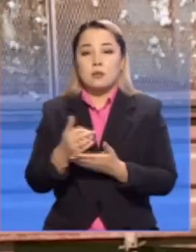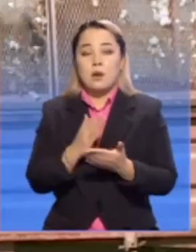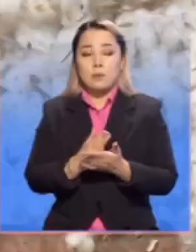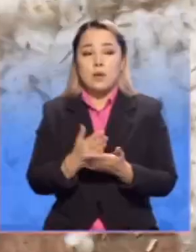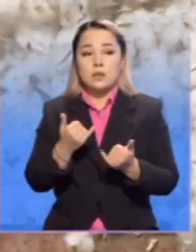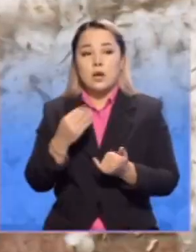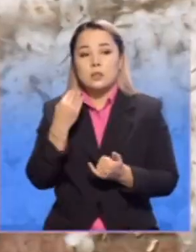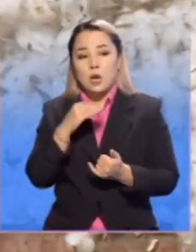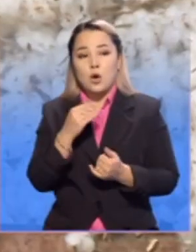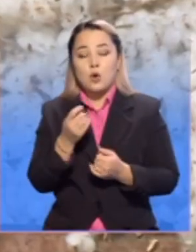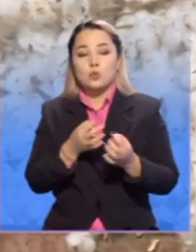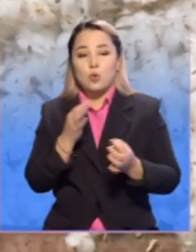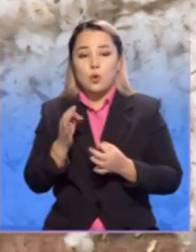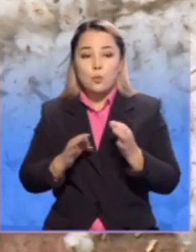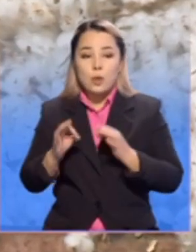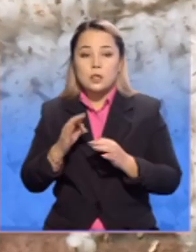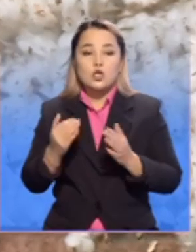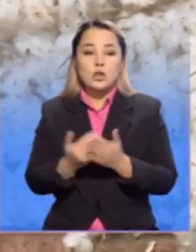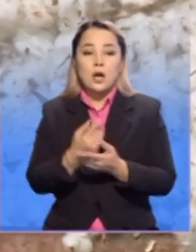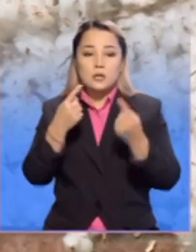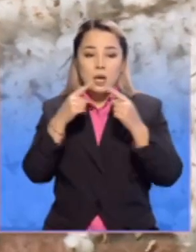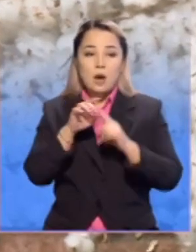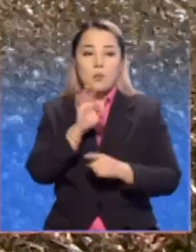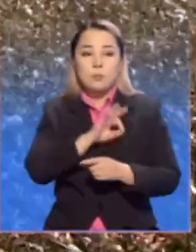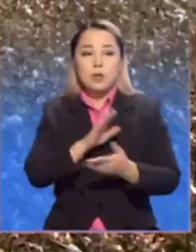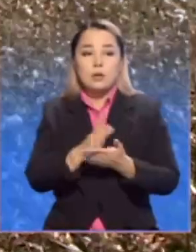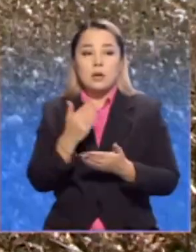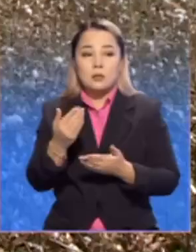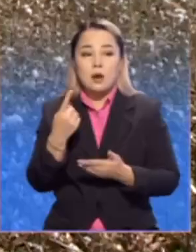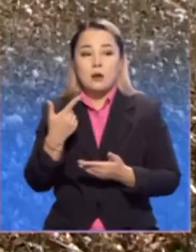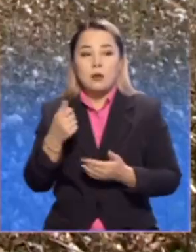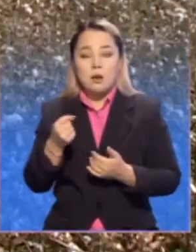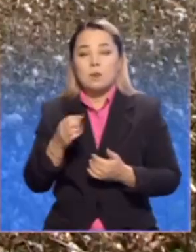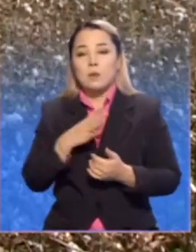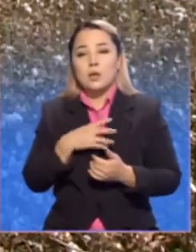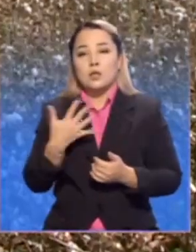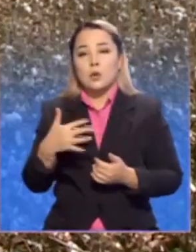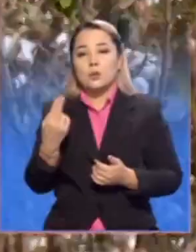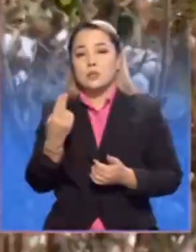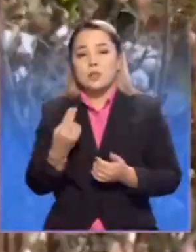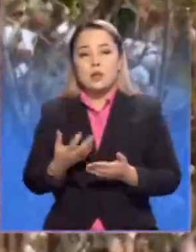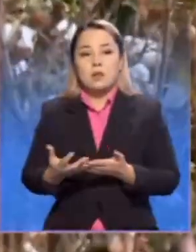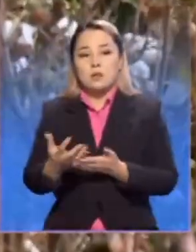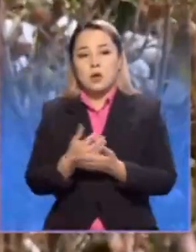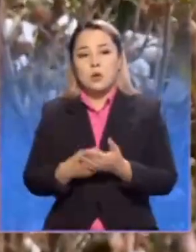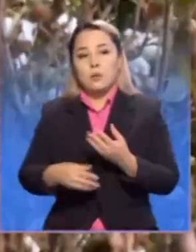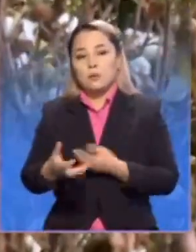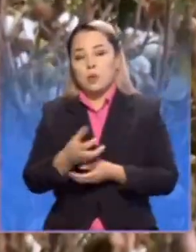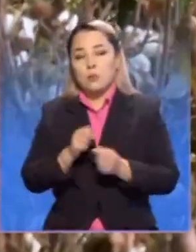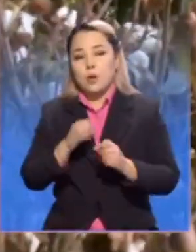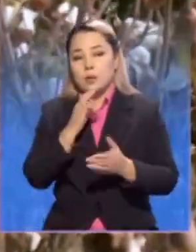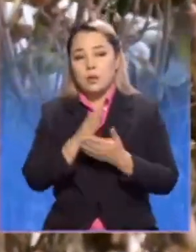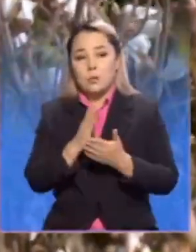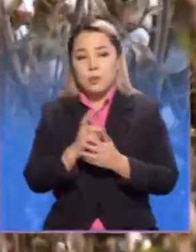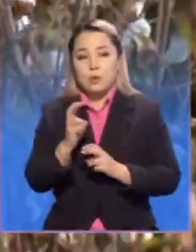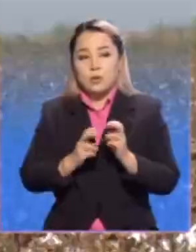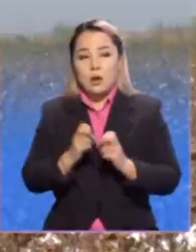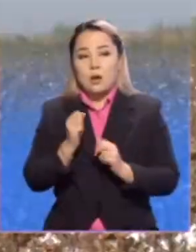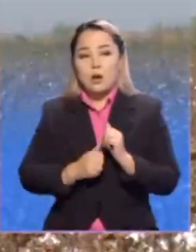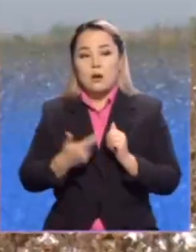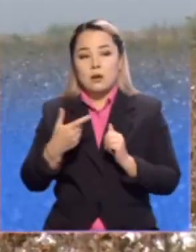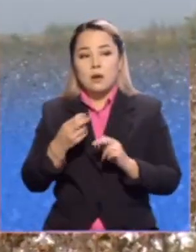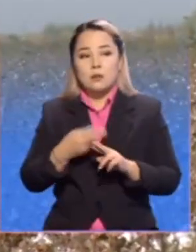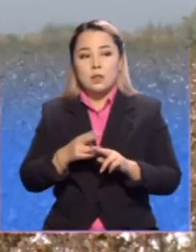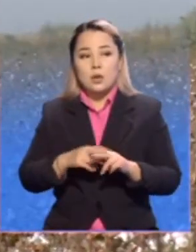Шаруалар сапалы тұқым мен жаңа технологиялар пайдаланса, 1 гектардан 50 центнерге дейін өнім алуға болады екен. Демек, әр гектарға кететін